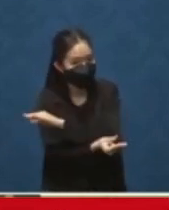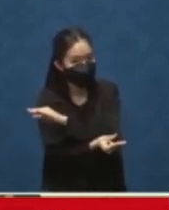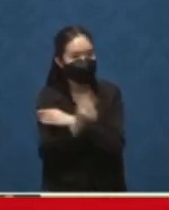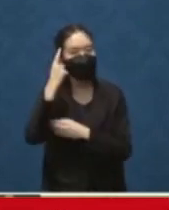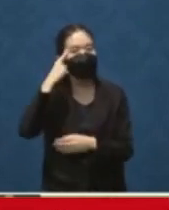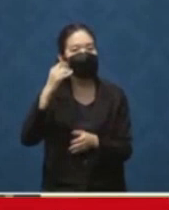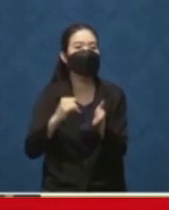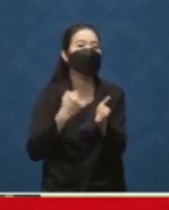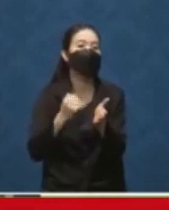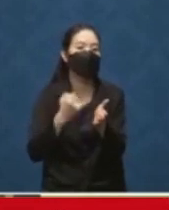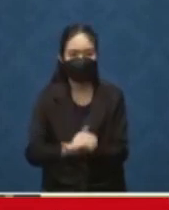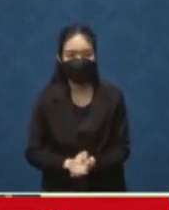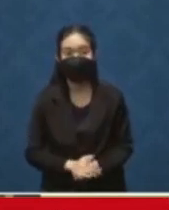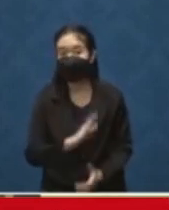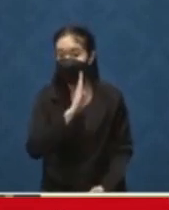ับ